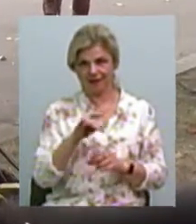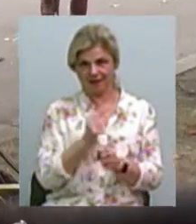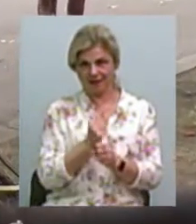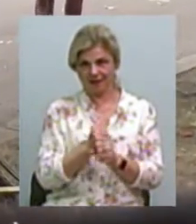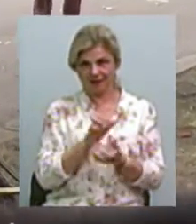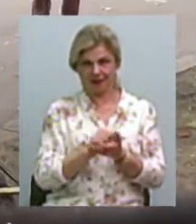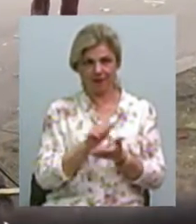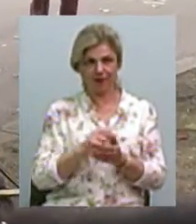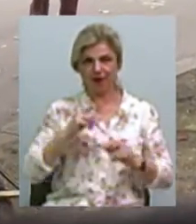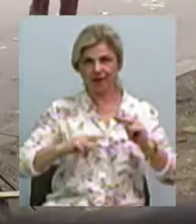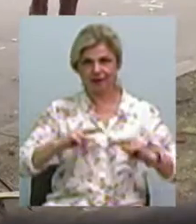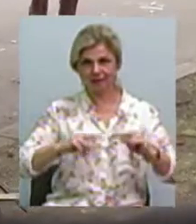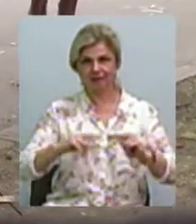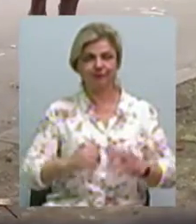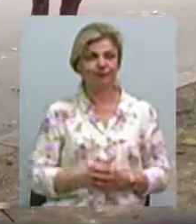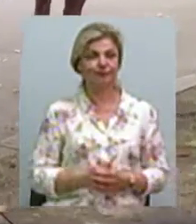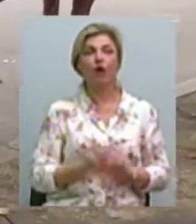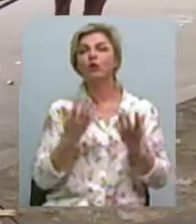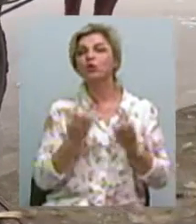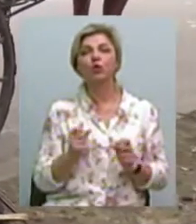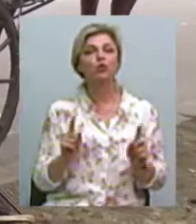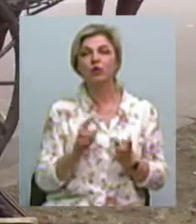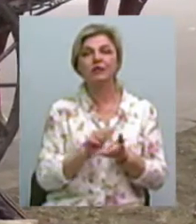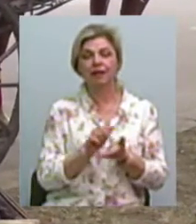ще? Чим ще займаєшся?